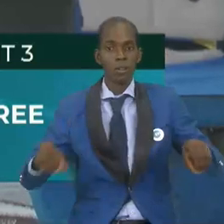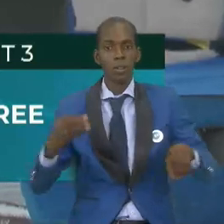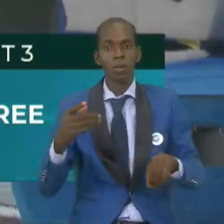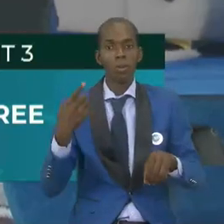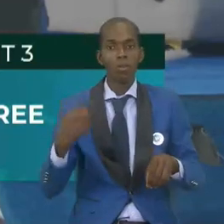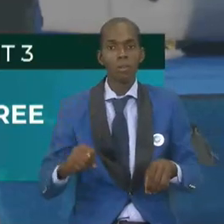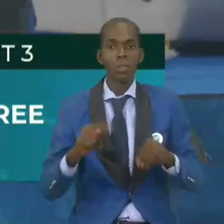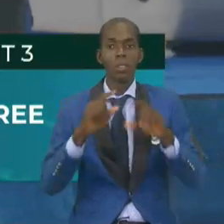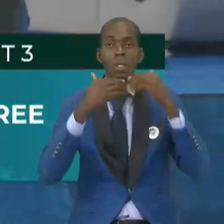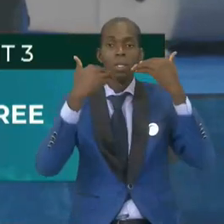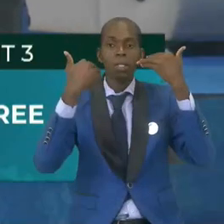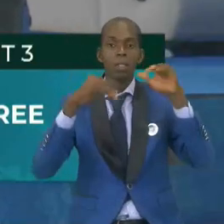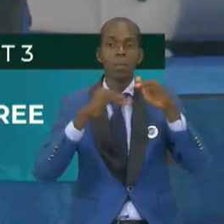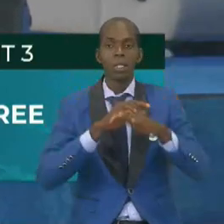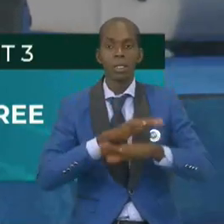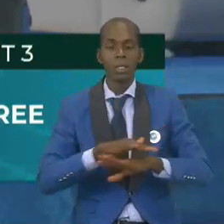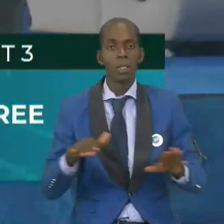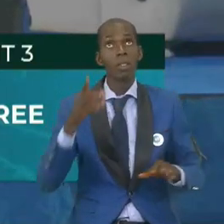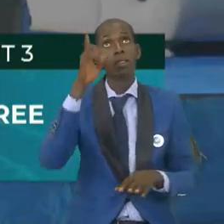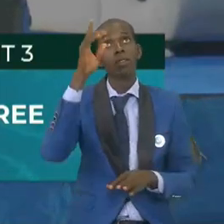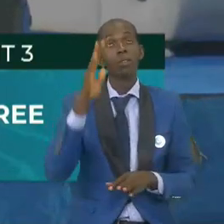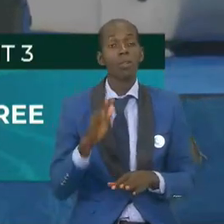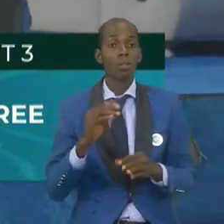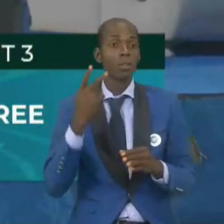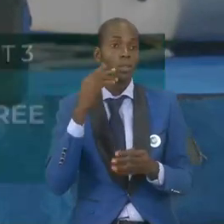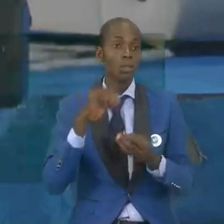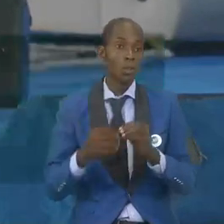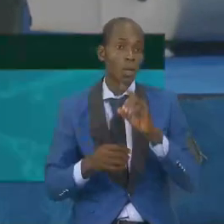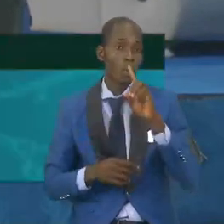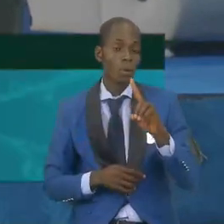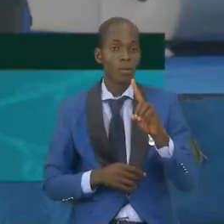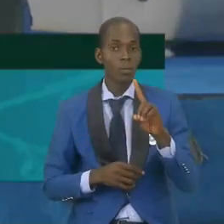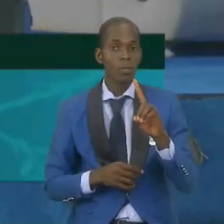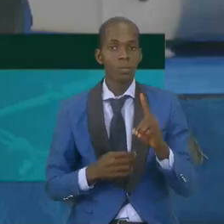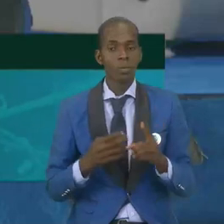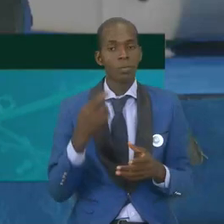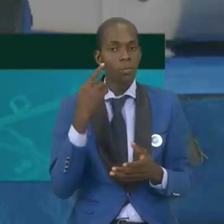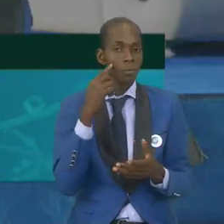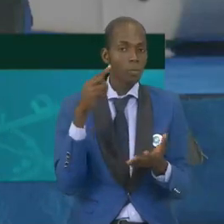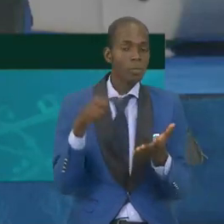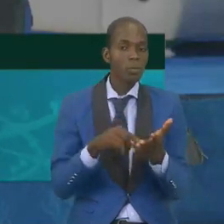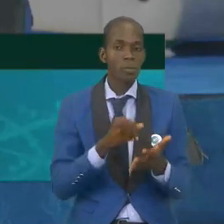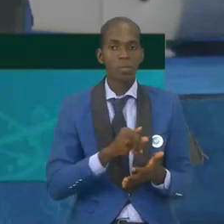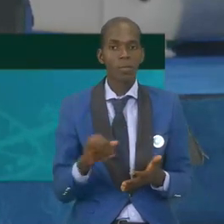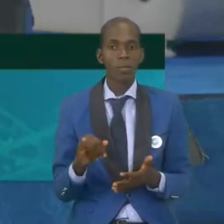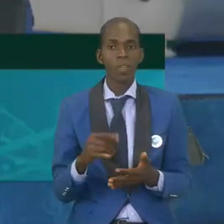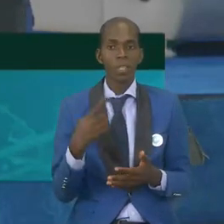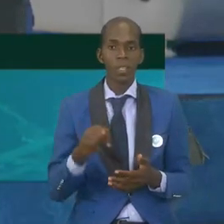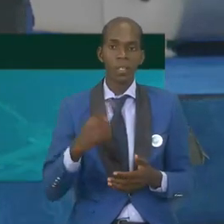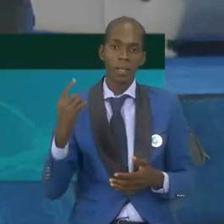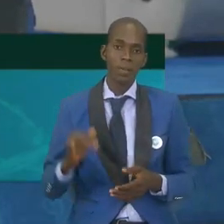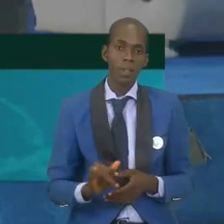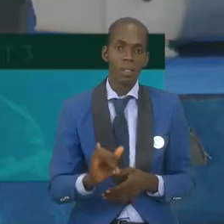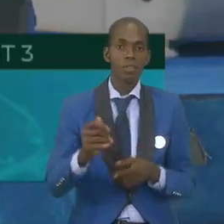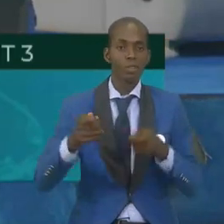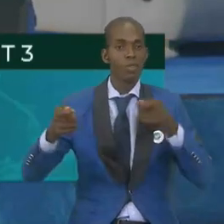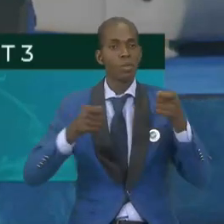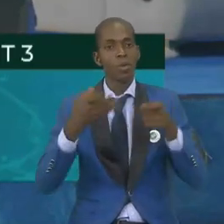du Dieu illimité. Voyons le premier élément, reconnaître la